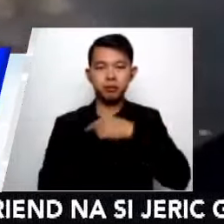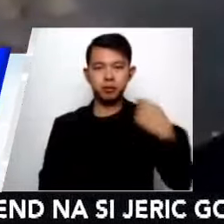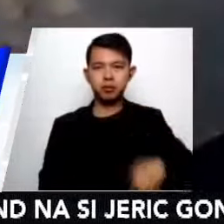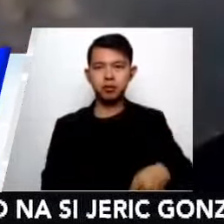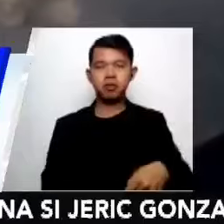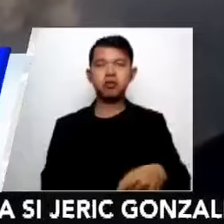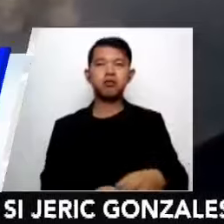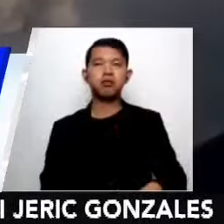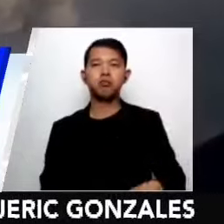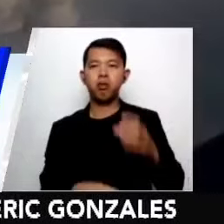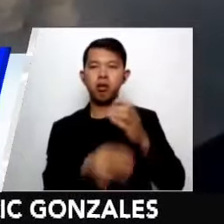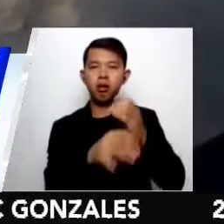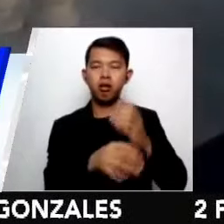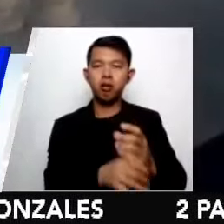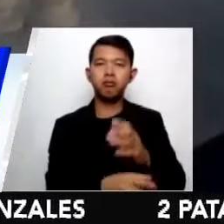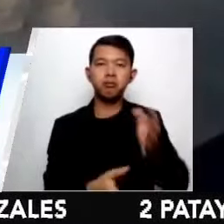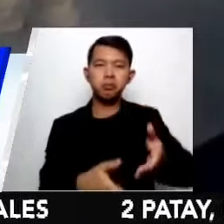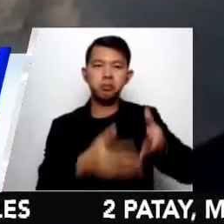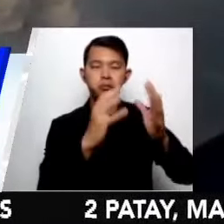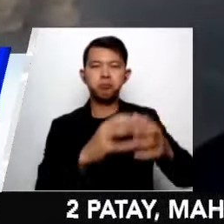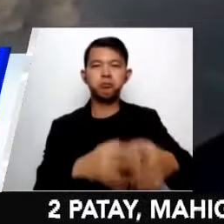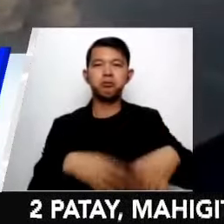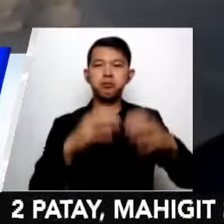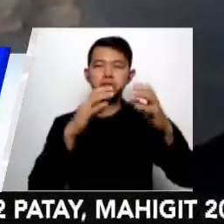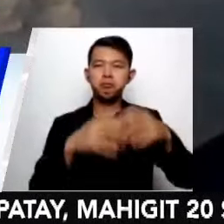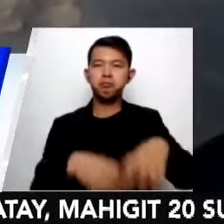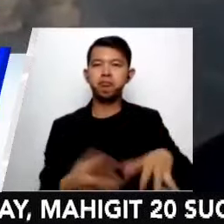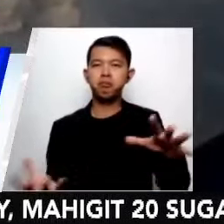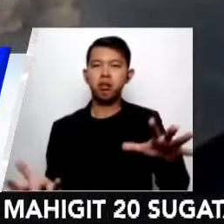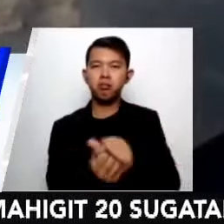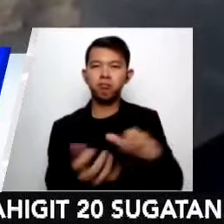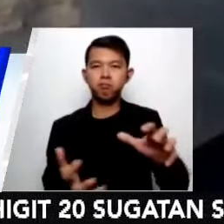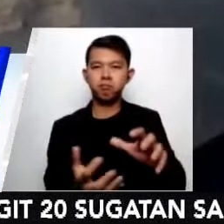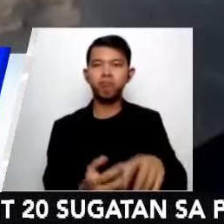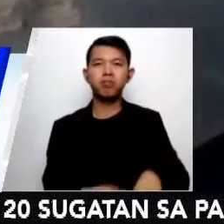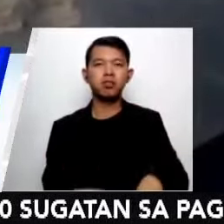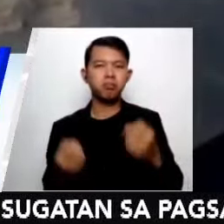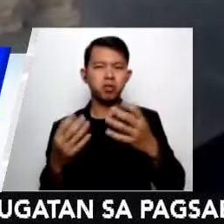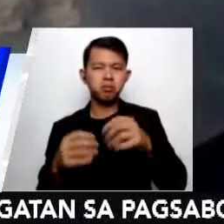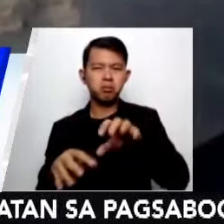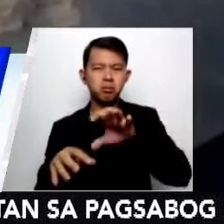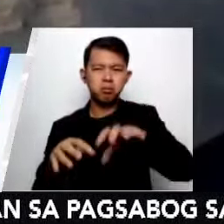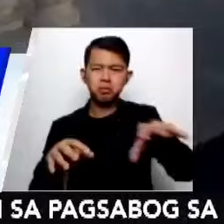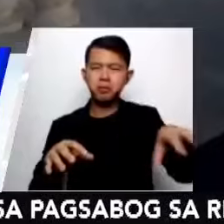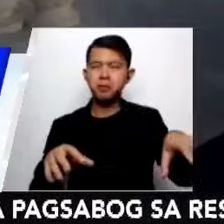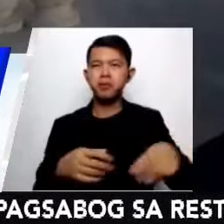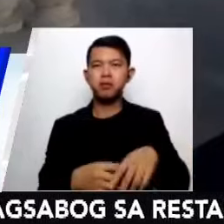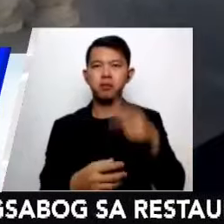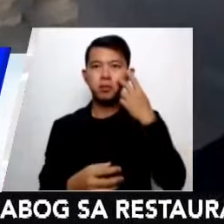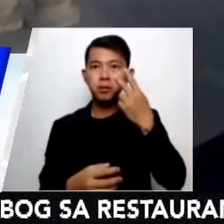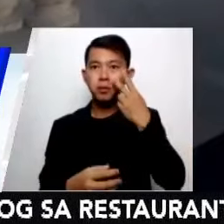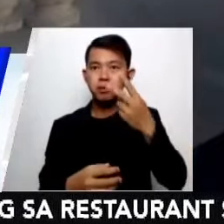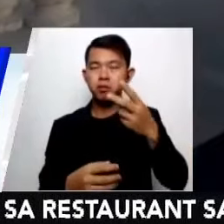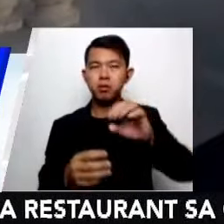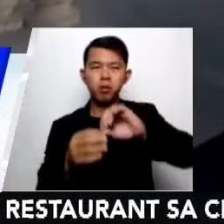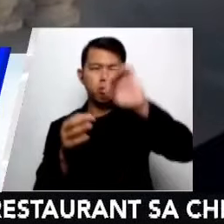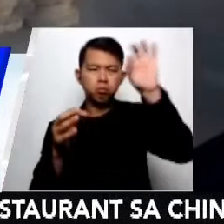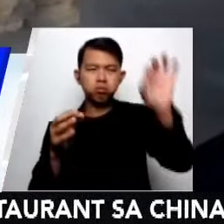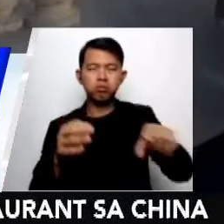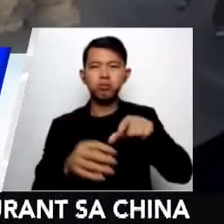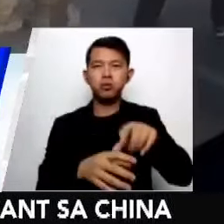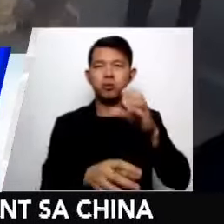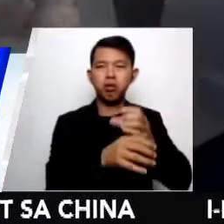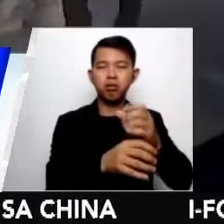ang mga debris sa kalsada. Sa isa pang dashcam video, makikitang tinamaan ng tumalsik na debris ang isang babae at nadapa